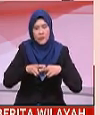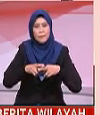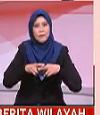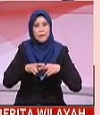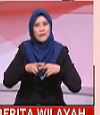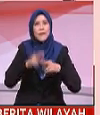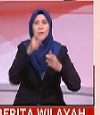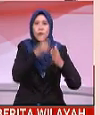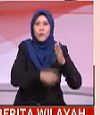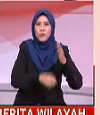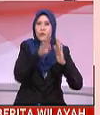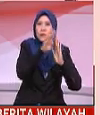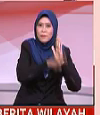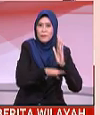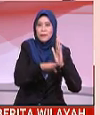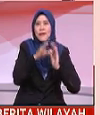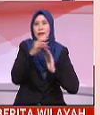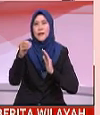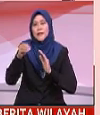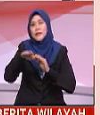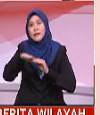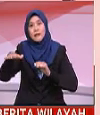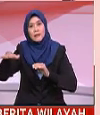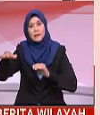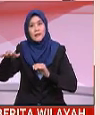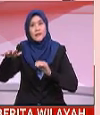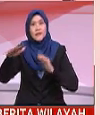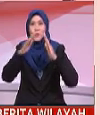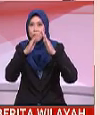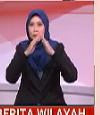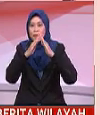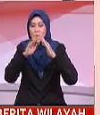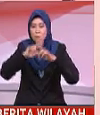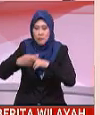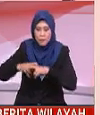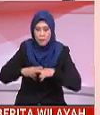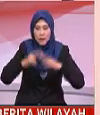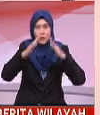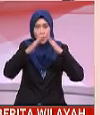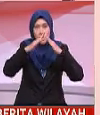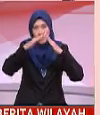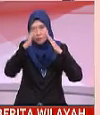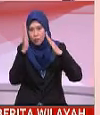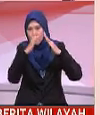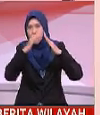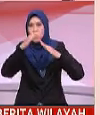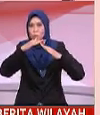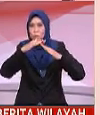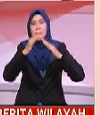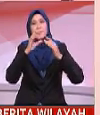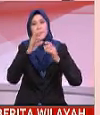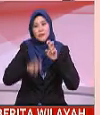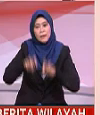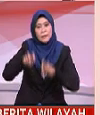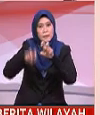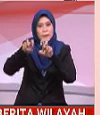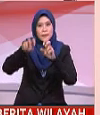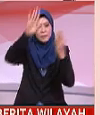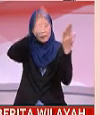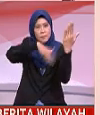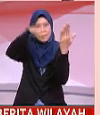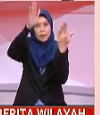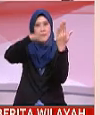rendah dan sederhana rendah seperti kerja-kerja membaiki bumbung, tangga, mengecat